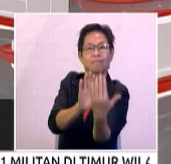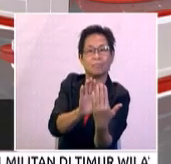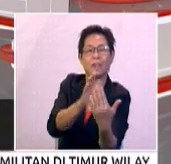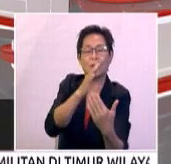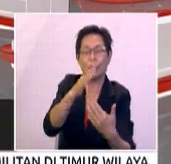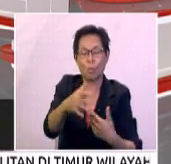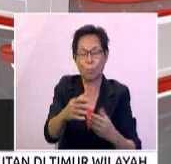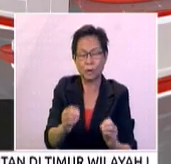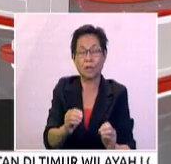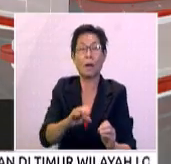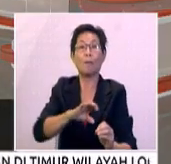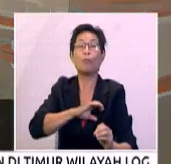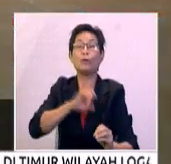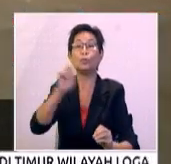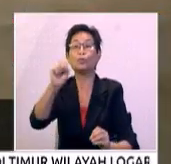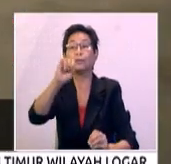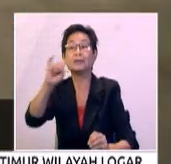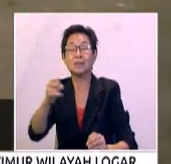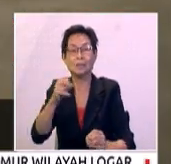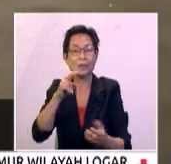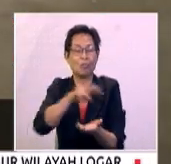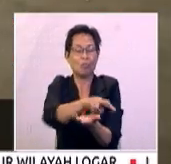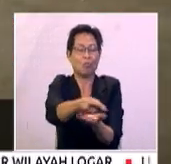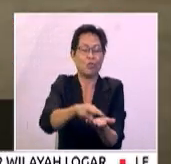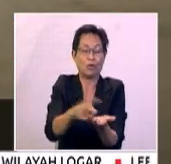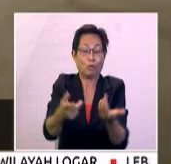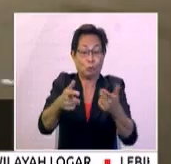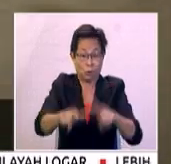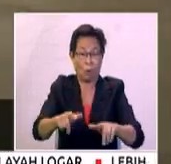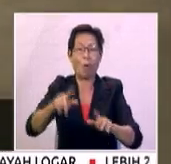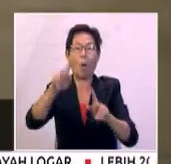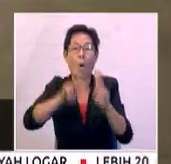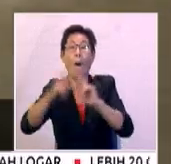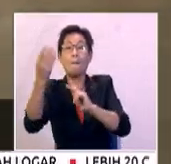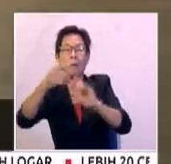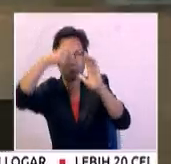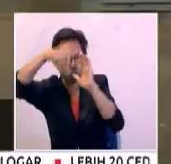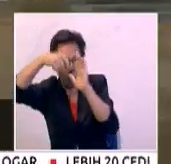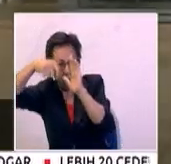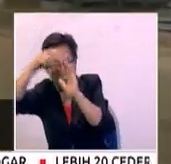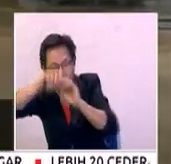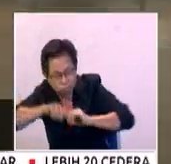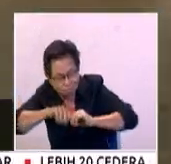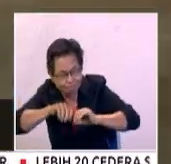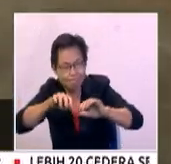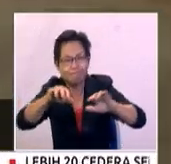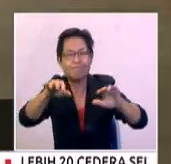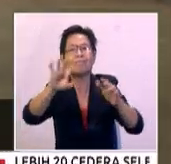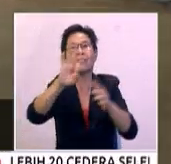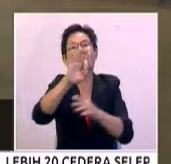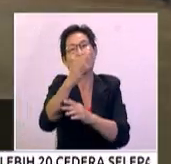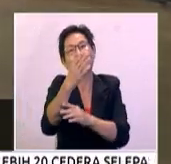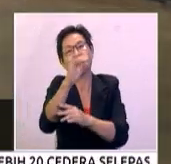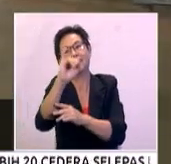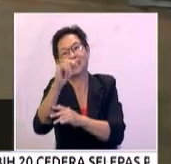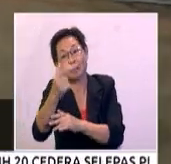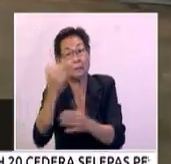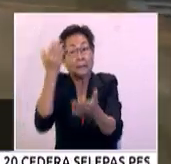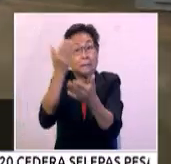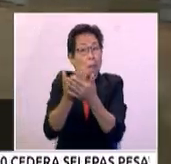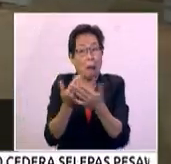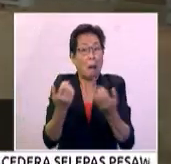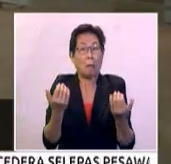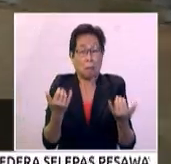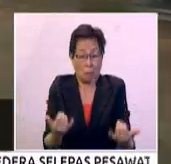Polis Daerah Subang Jaya. Dan visual kejadian itu turut dirakam orang awam dan tular di media sosial. Setakat